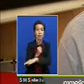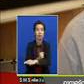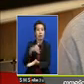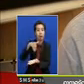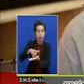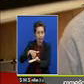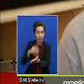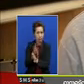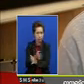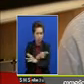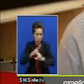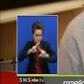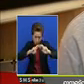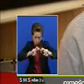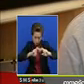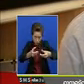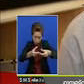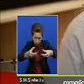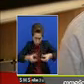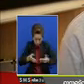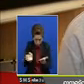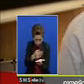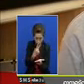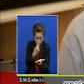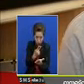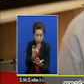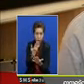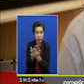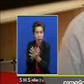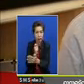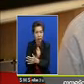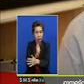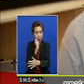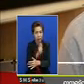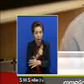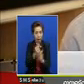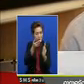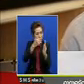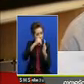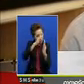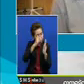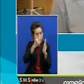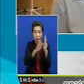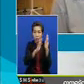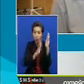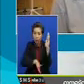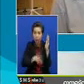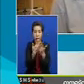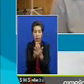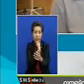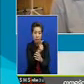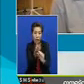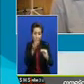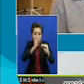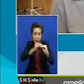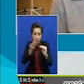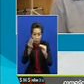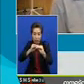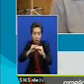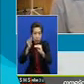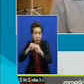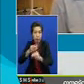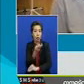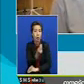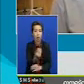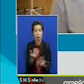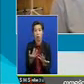ลงานวิจัยที่จะต้องมานั่งพิจารณากันว่าควรจะปรับเท่าไหร่ในเขตพื้นที่ต่างๆนะคะส่วนการปรับค่าจ้างจะปรับเท่าไหร่ก็ตาม